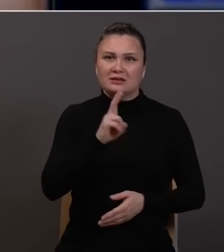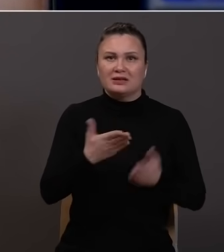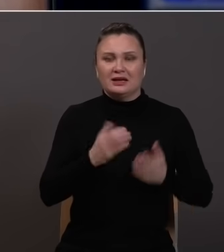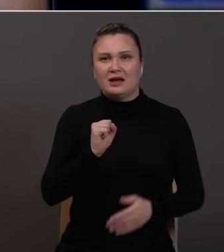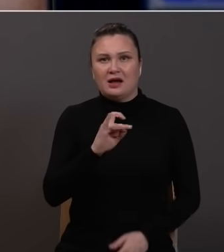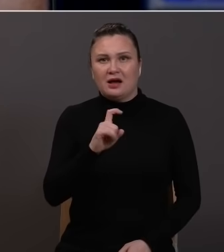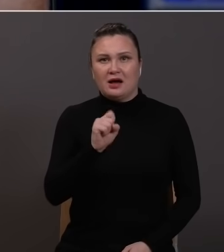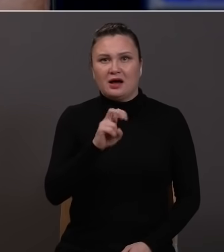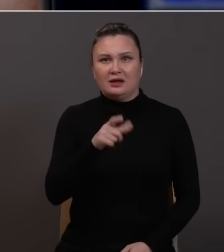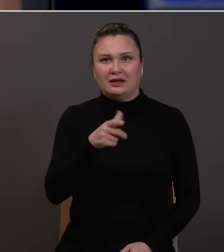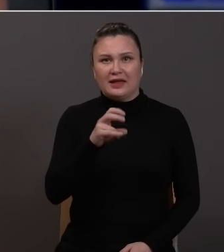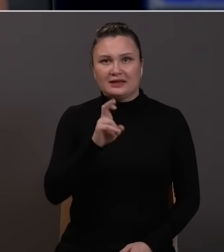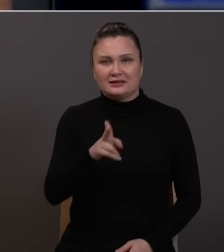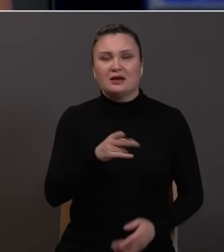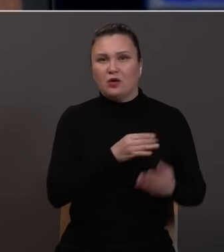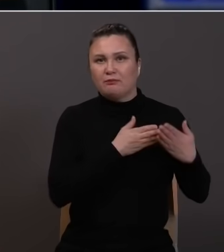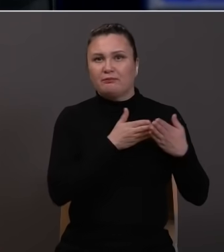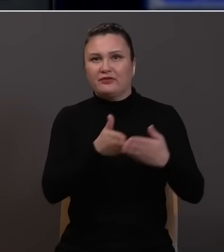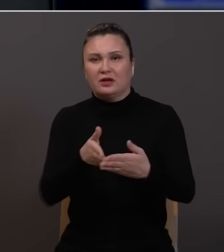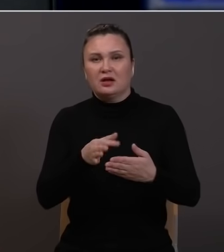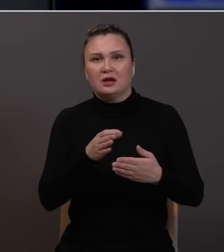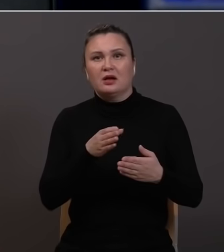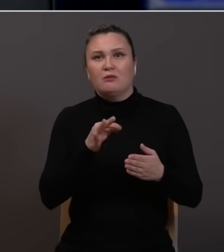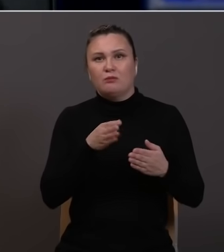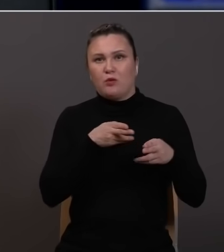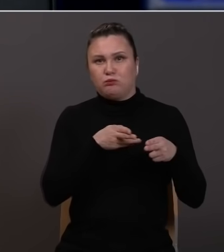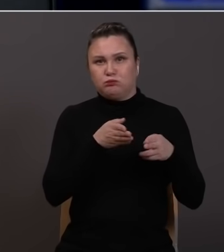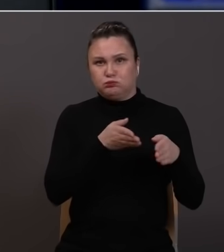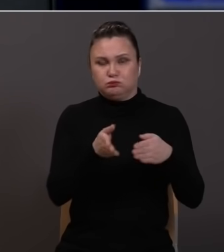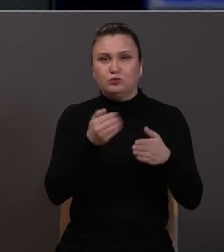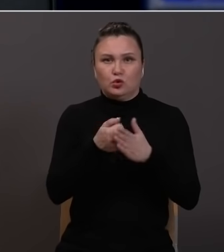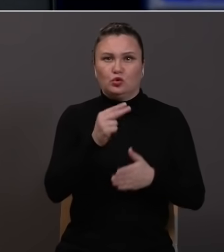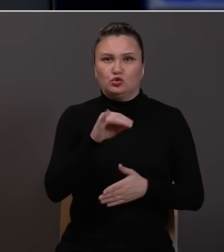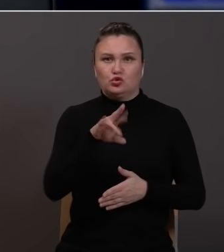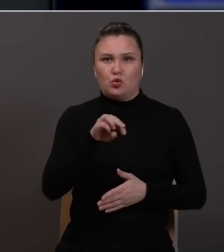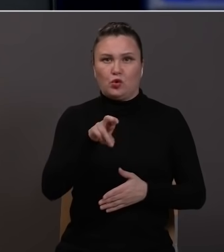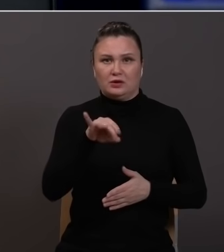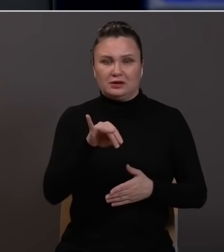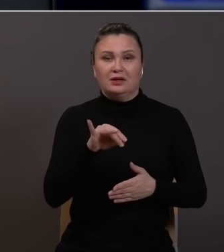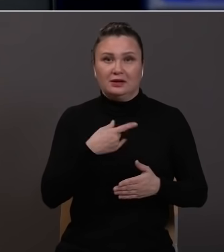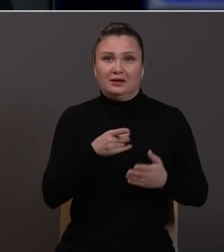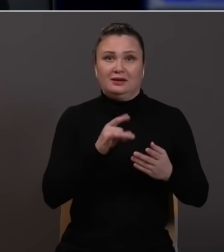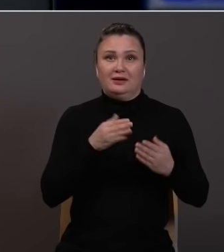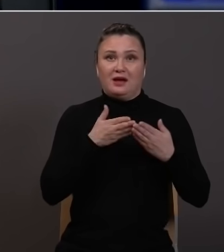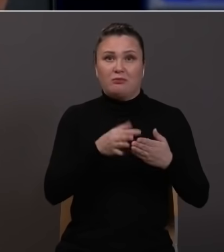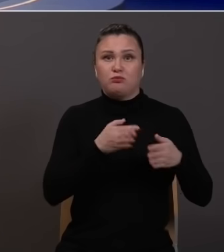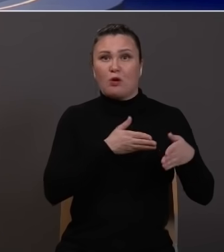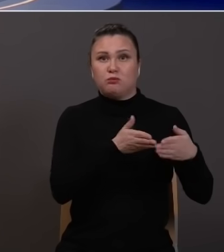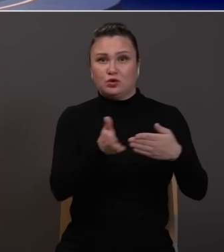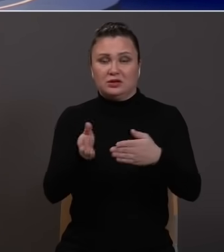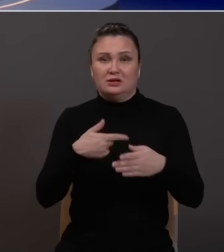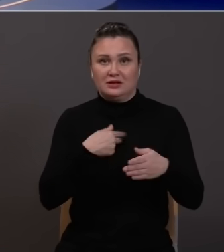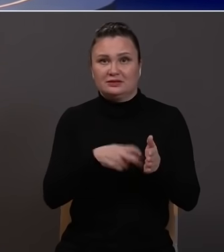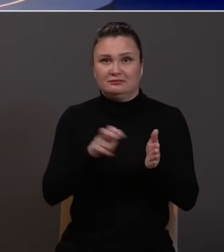идет до севера, практически до Чукотки. То есть по пути судно высаживает нас на одном из островов, где она также высаживает продукты